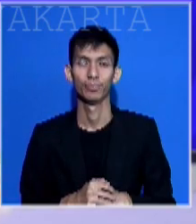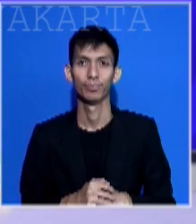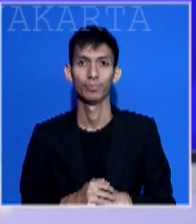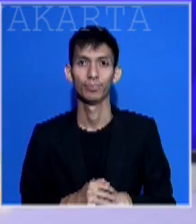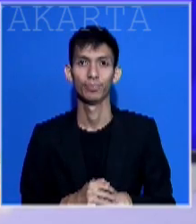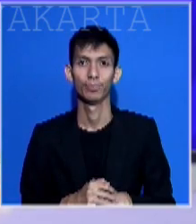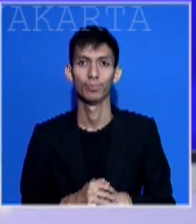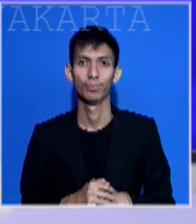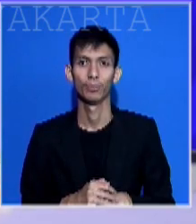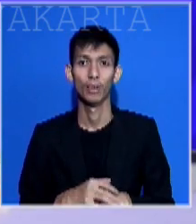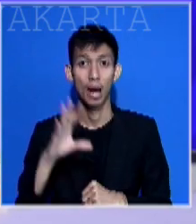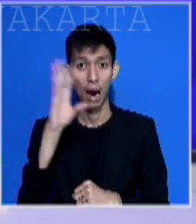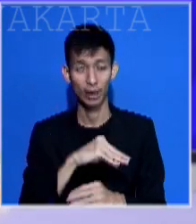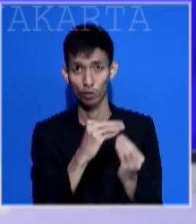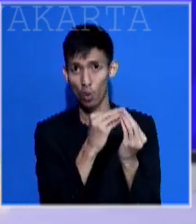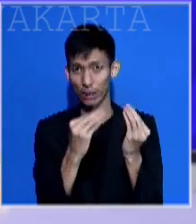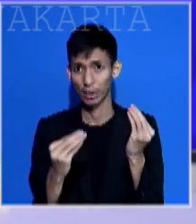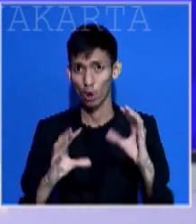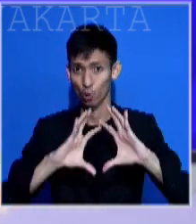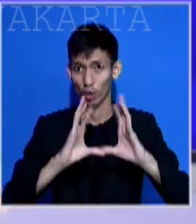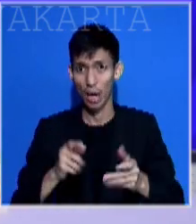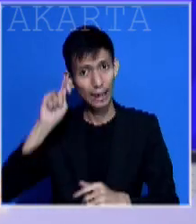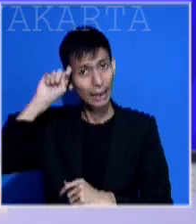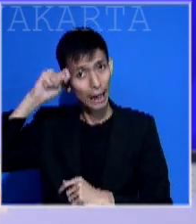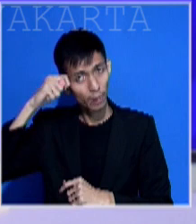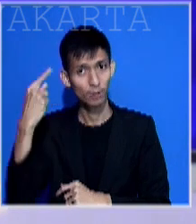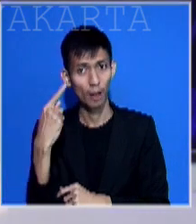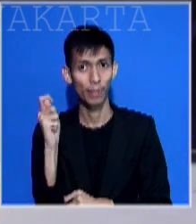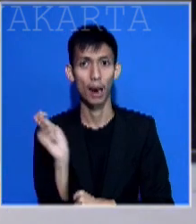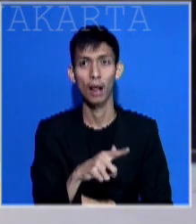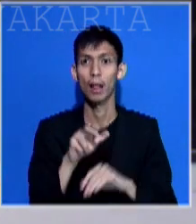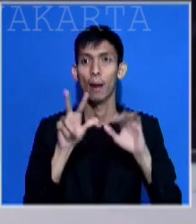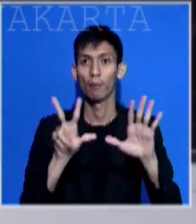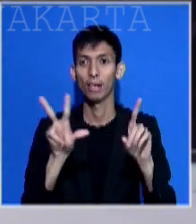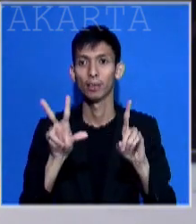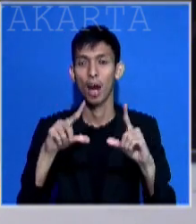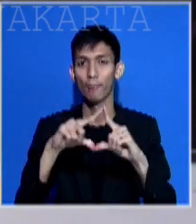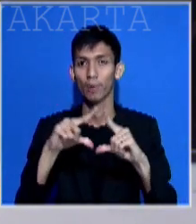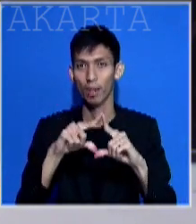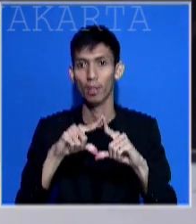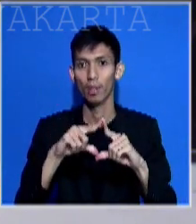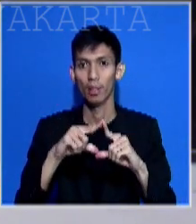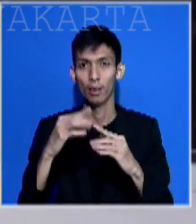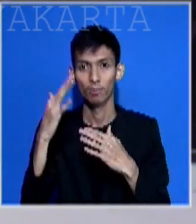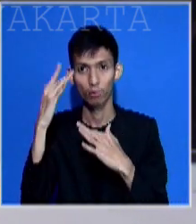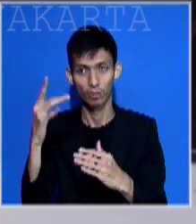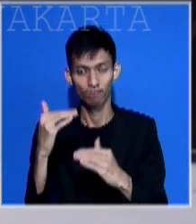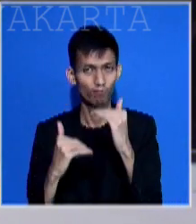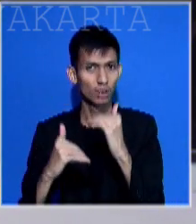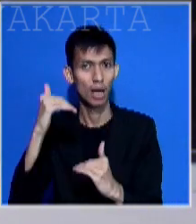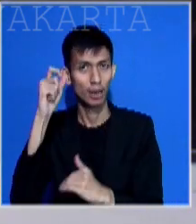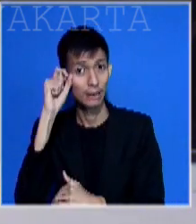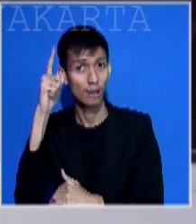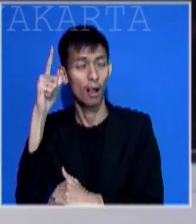saudara hari warisan dunia yang diperingati setiap tanggal 18 April diharapkan menjadi momentum untuk meningkatkan kesadaran dan